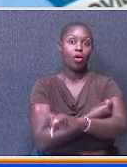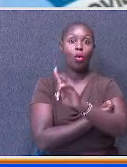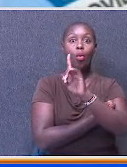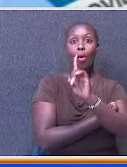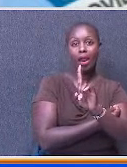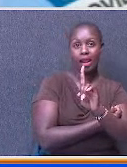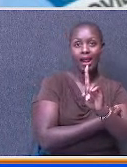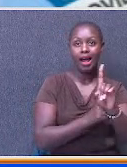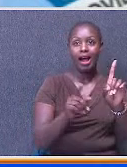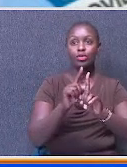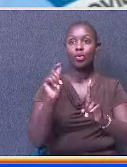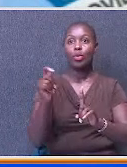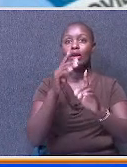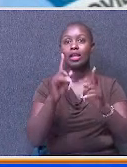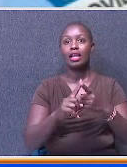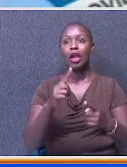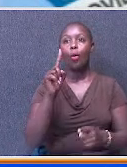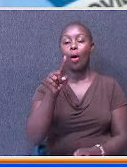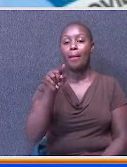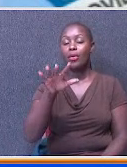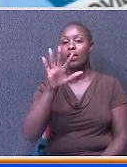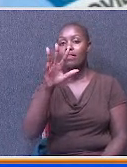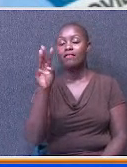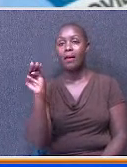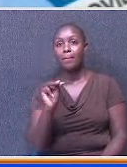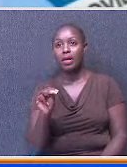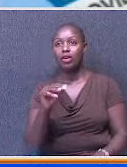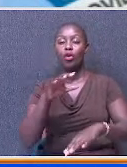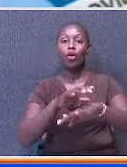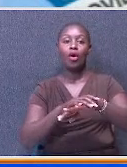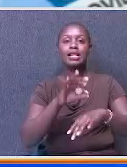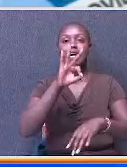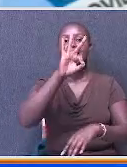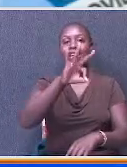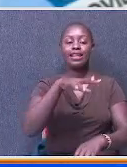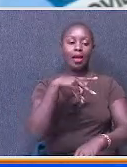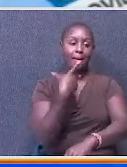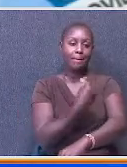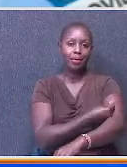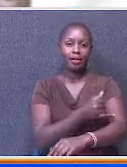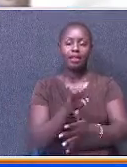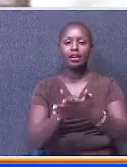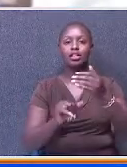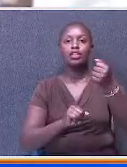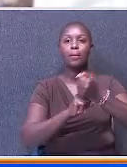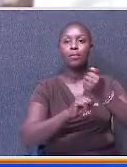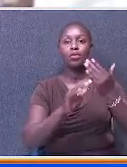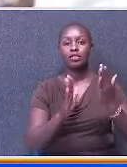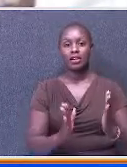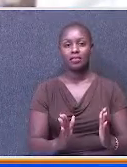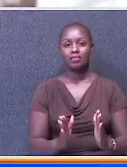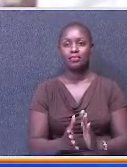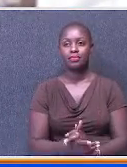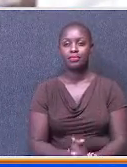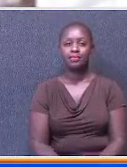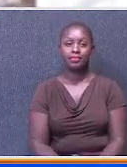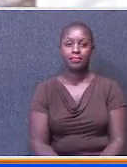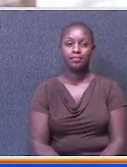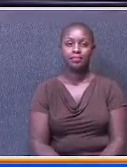wa Kenya 1.5 milioni wakipata chanjo ya tatu almarufu booster dose. Elizabeth Atieno,